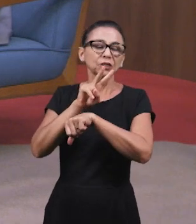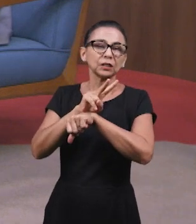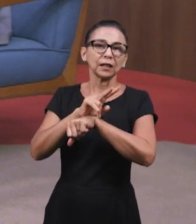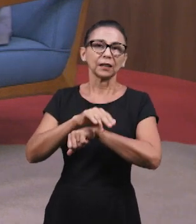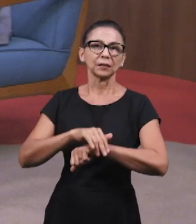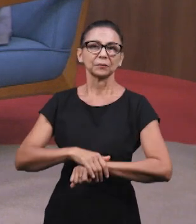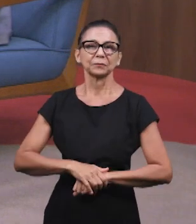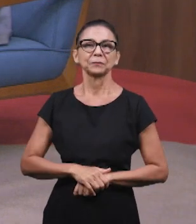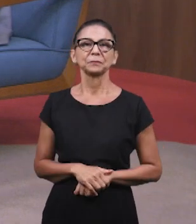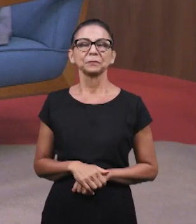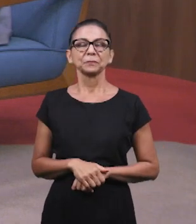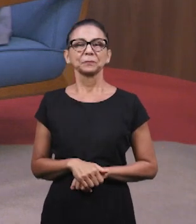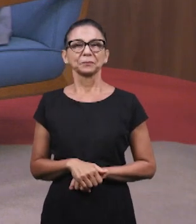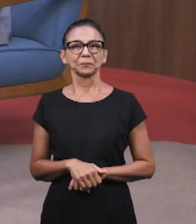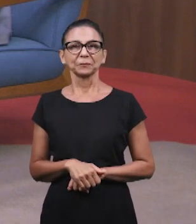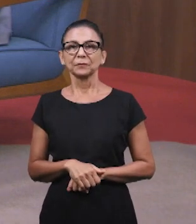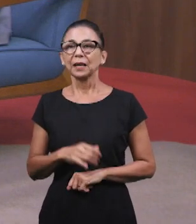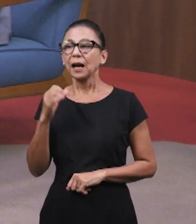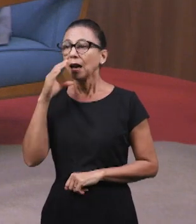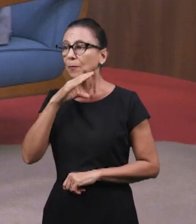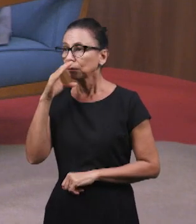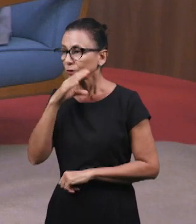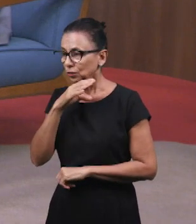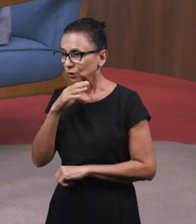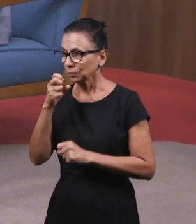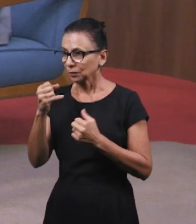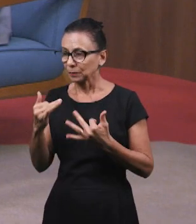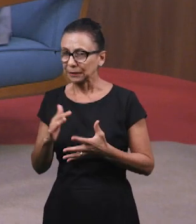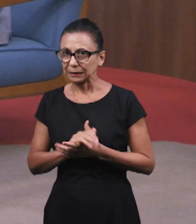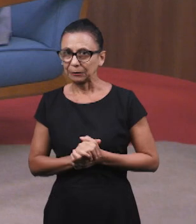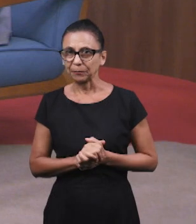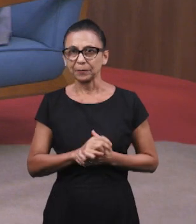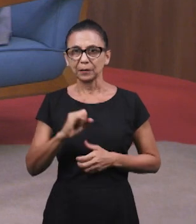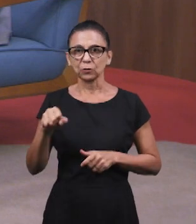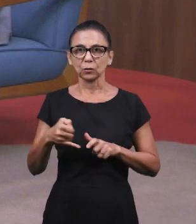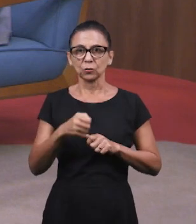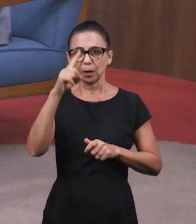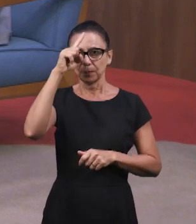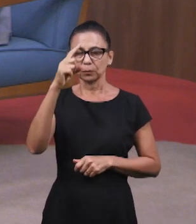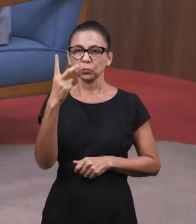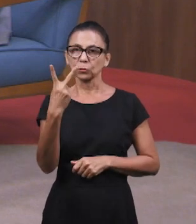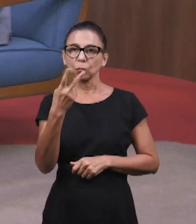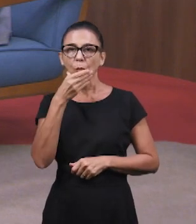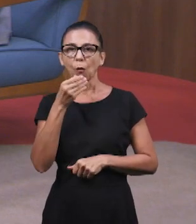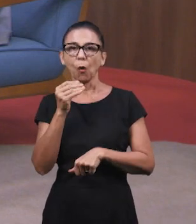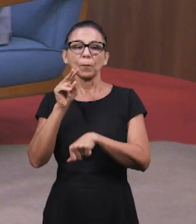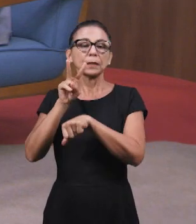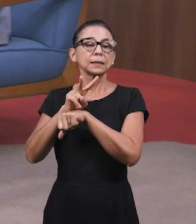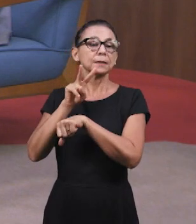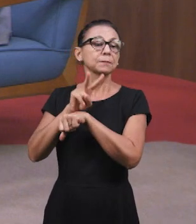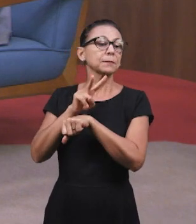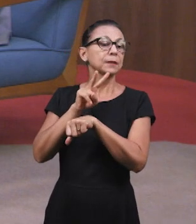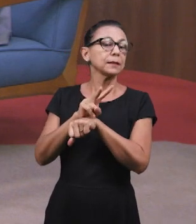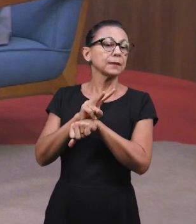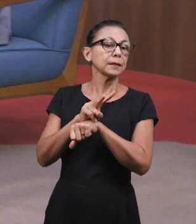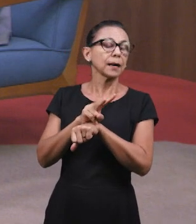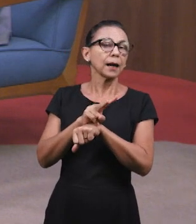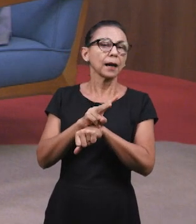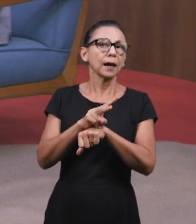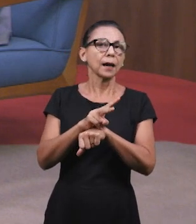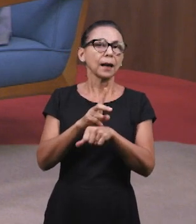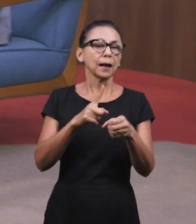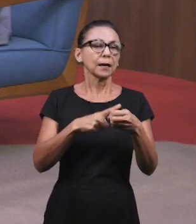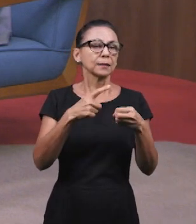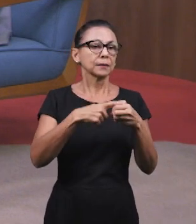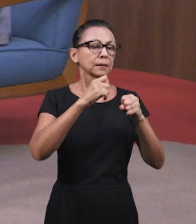hommes, les espions, sont allés regarder la ville de Jéricho qui serait prise juste après le passage du